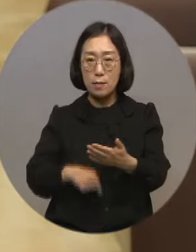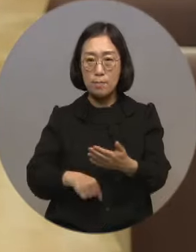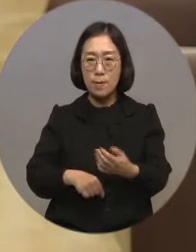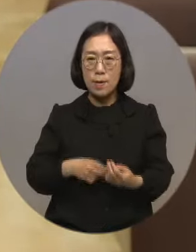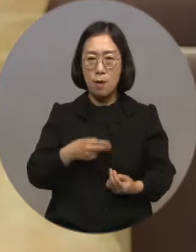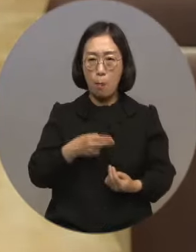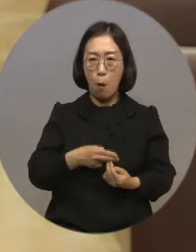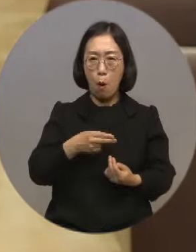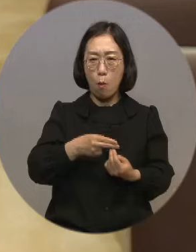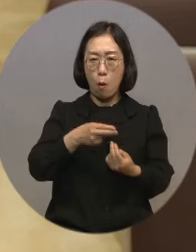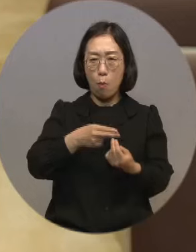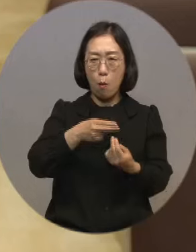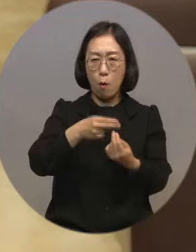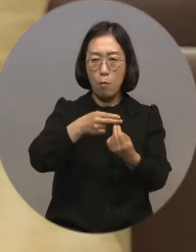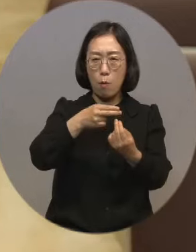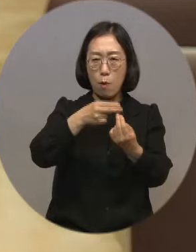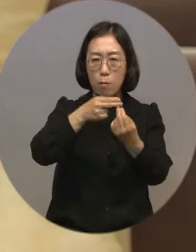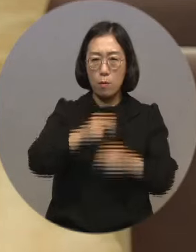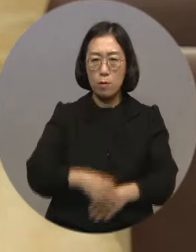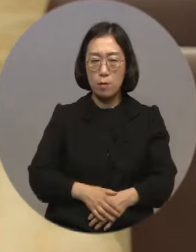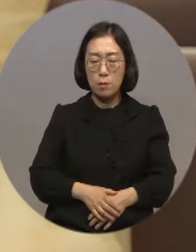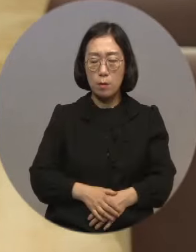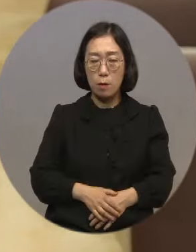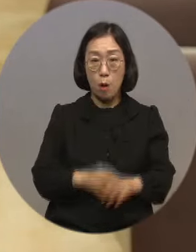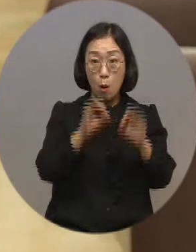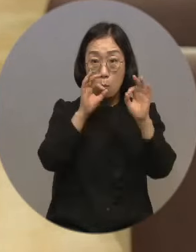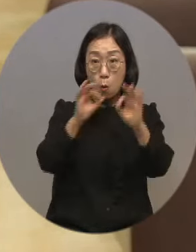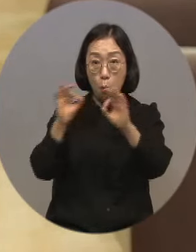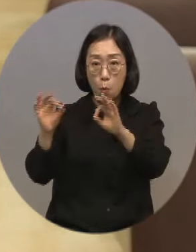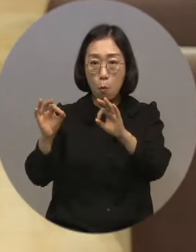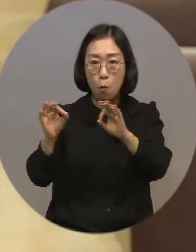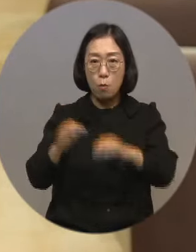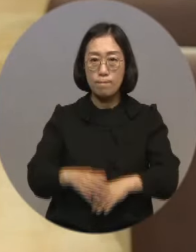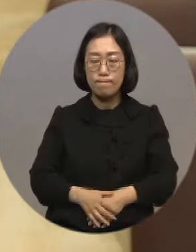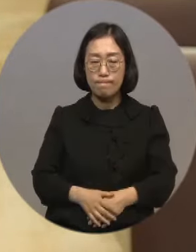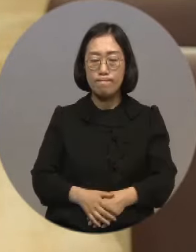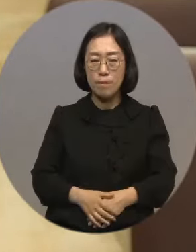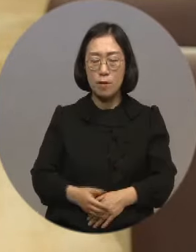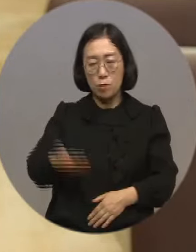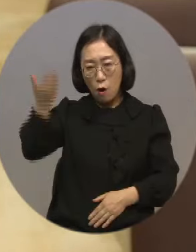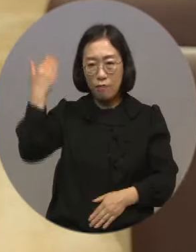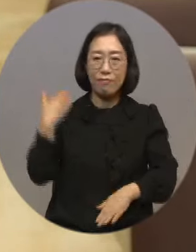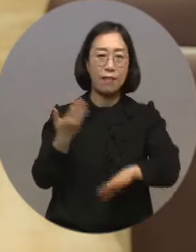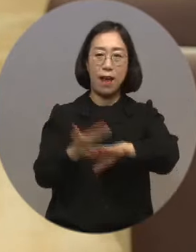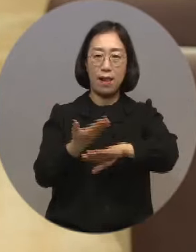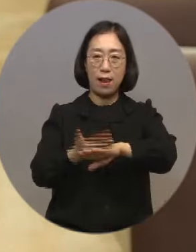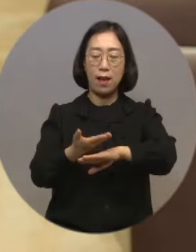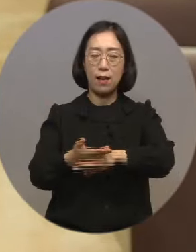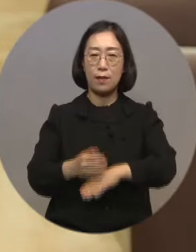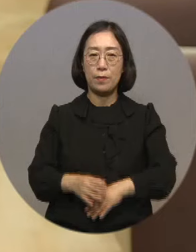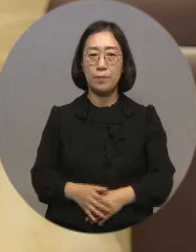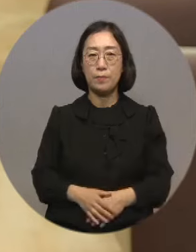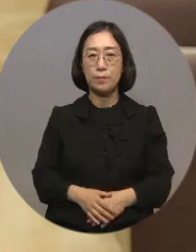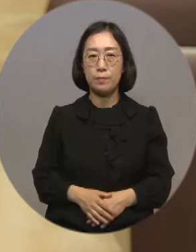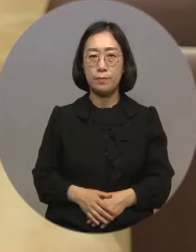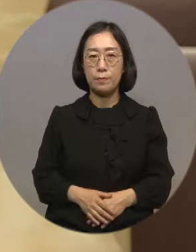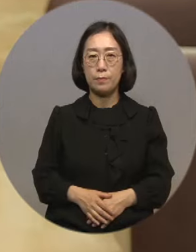쌓이기 시작하니까 눈에 보이는 모든 것이 달리 보여요.